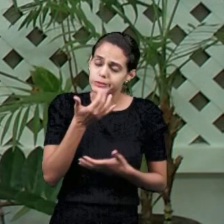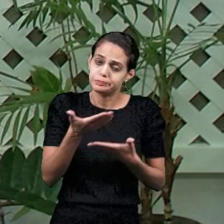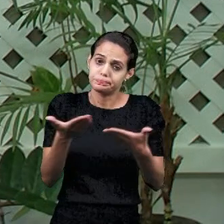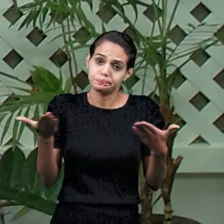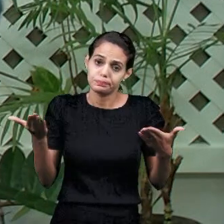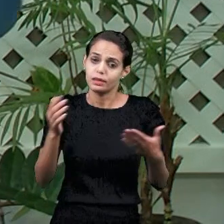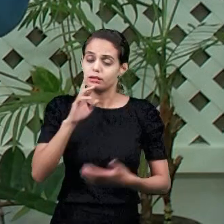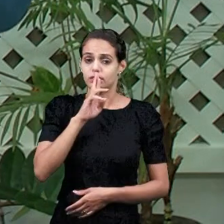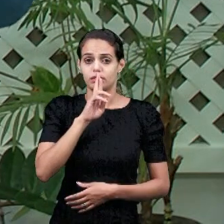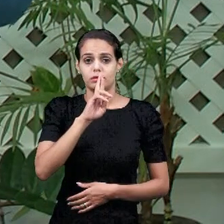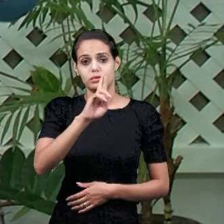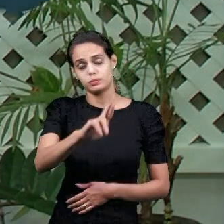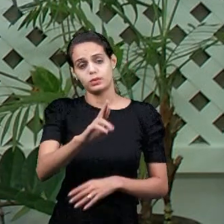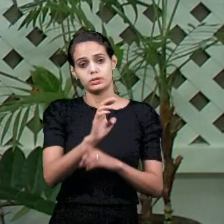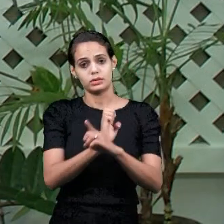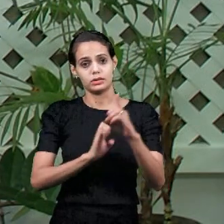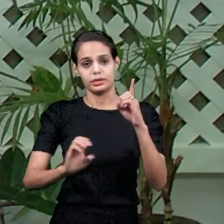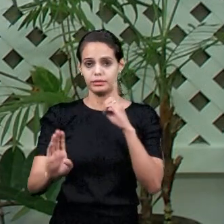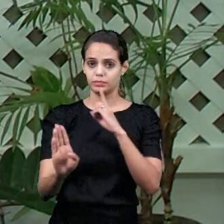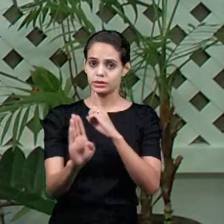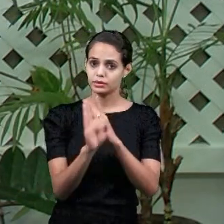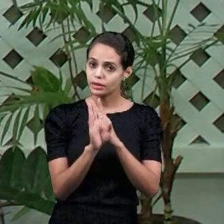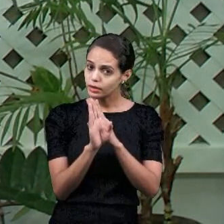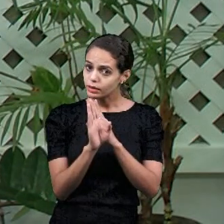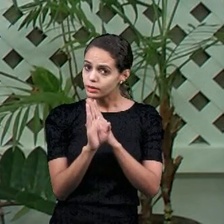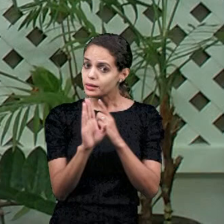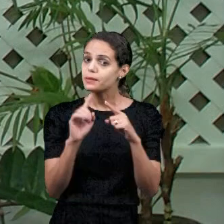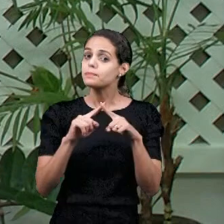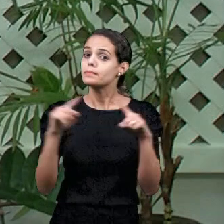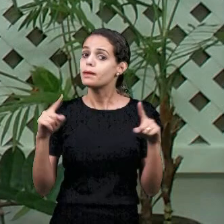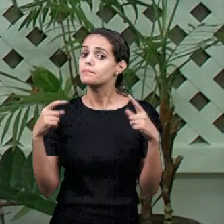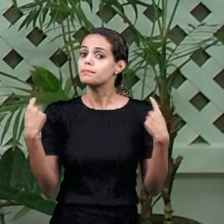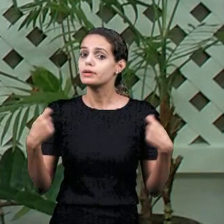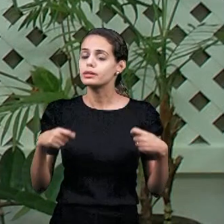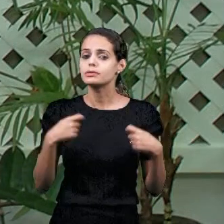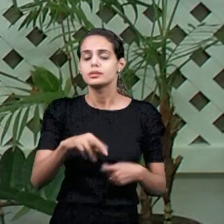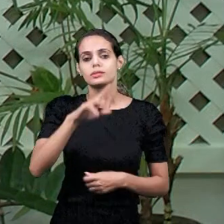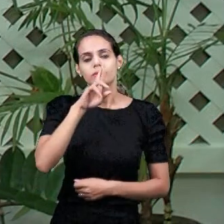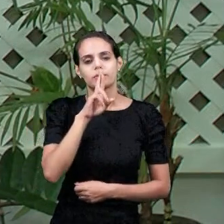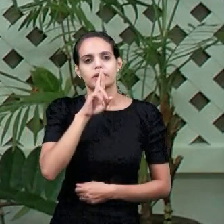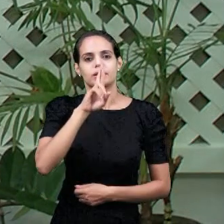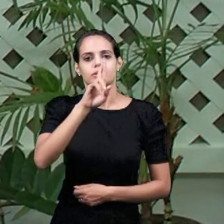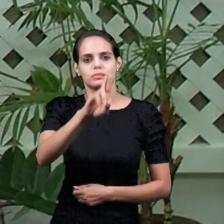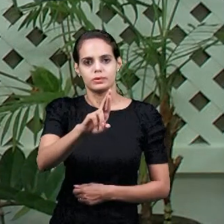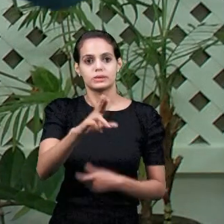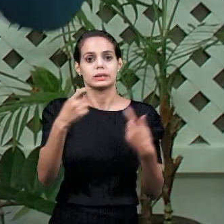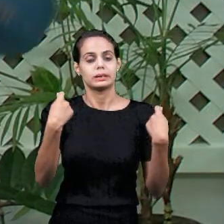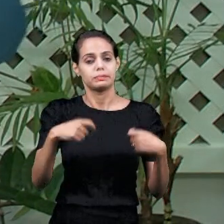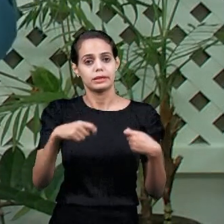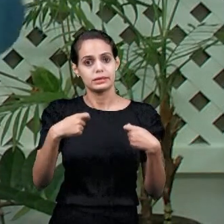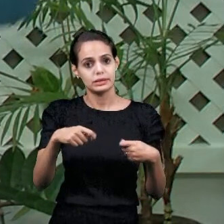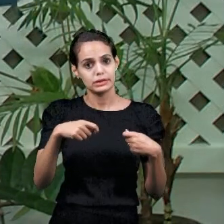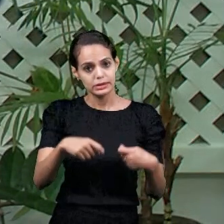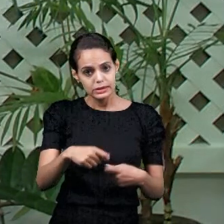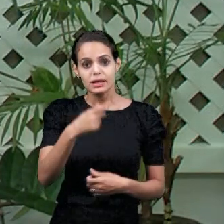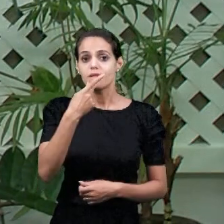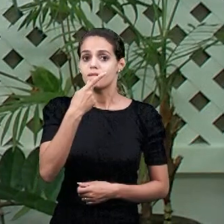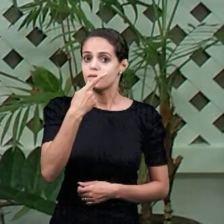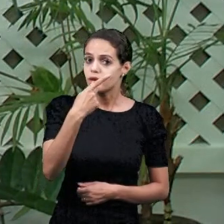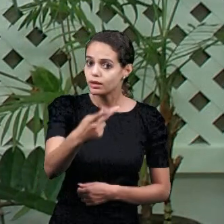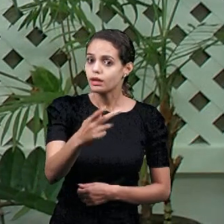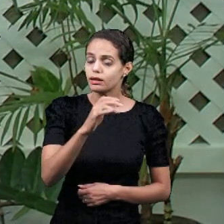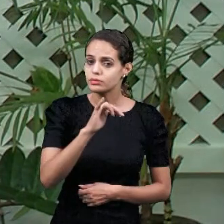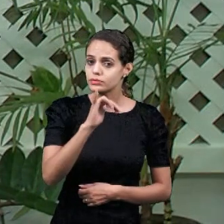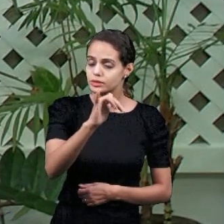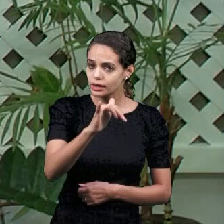Donc, excusez-moi pour cette introduction, mais on doit parler, on doit avertir.